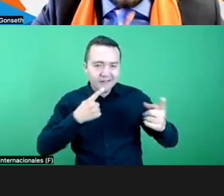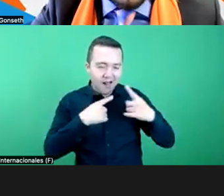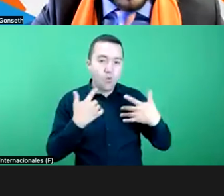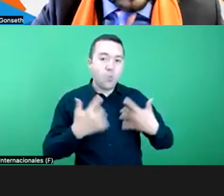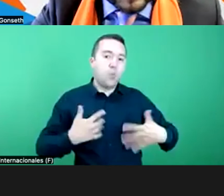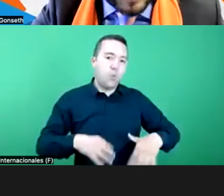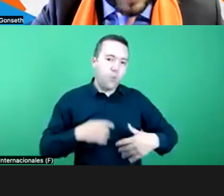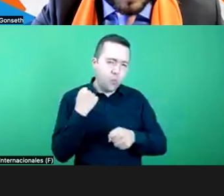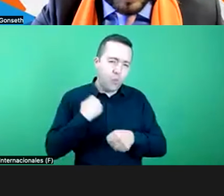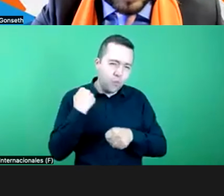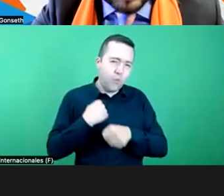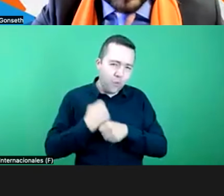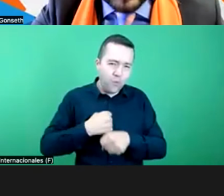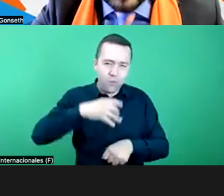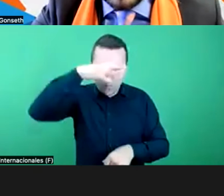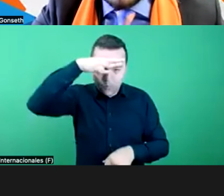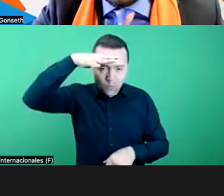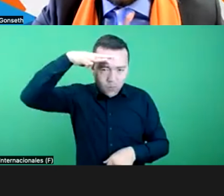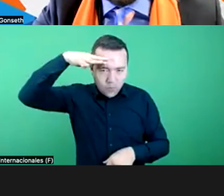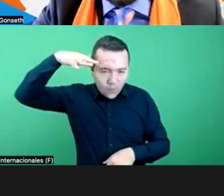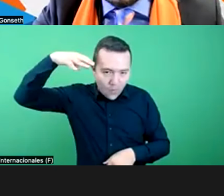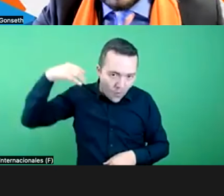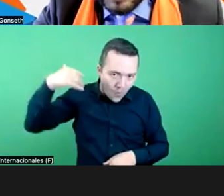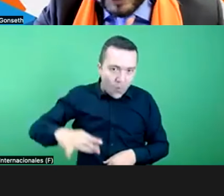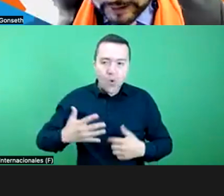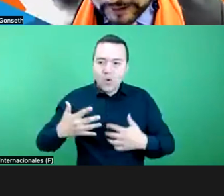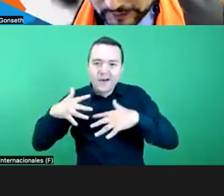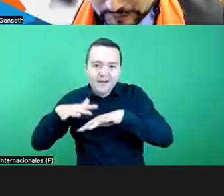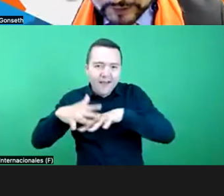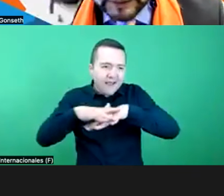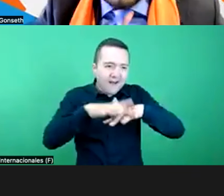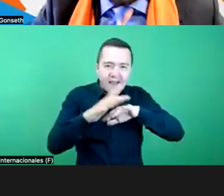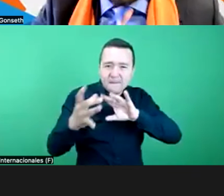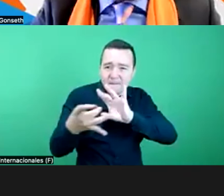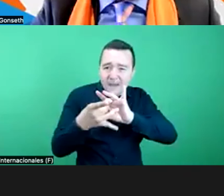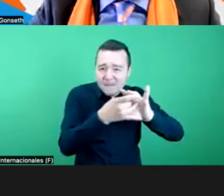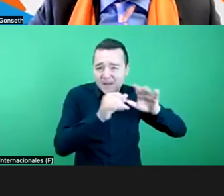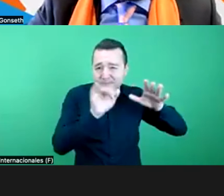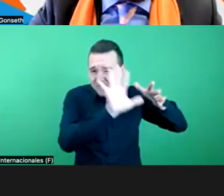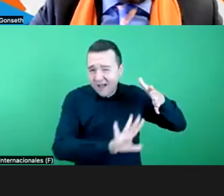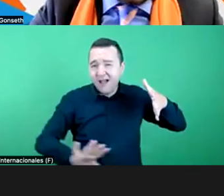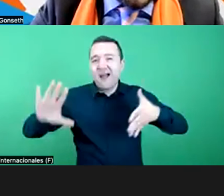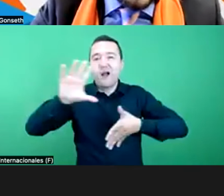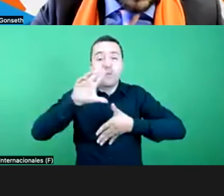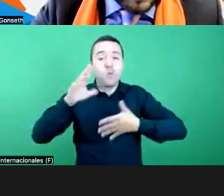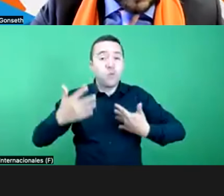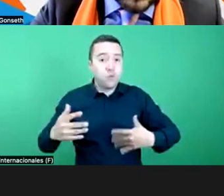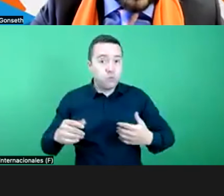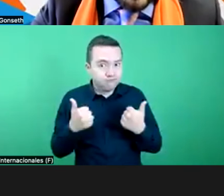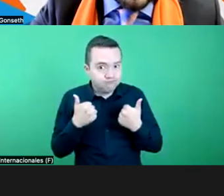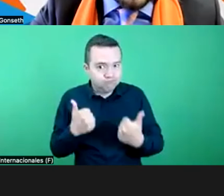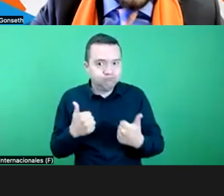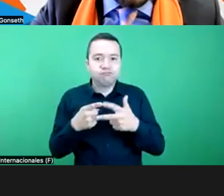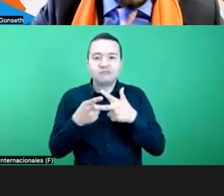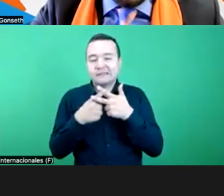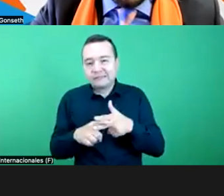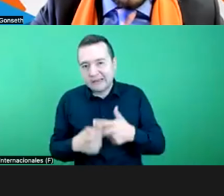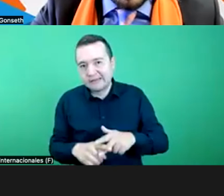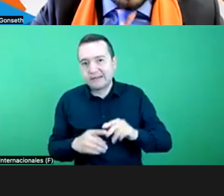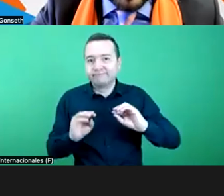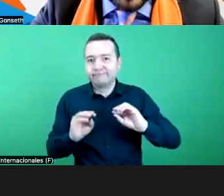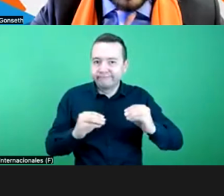2006. Vous avez travaillé sans repos avec des réseaux des patients,